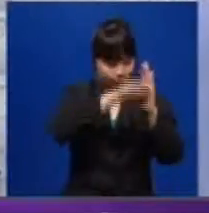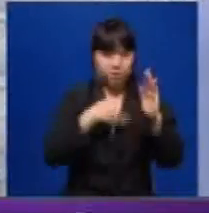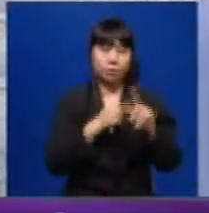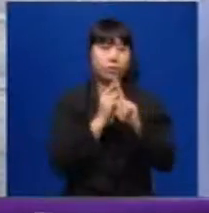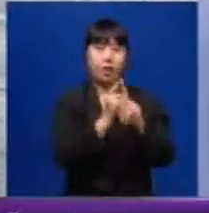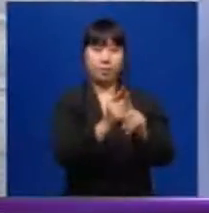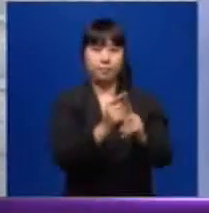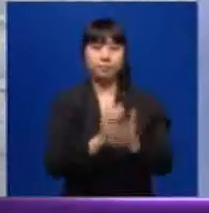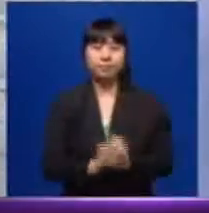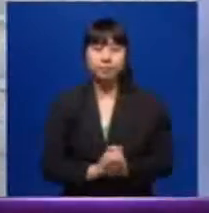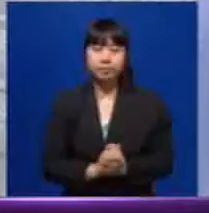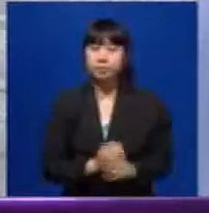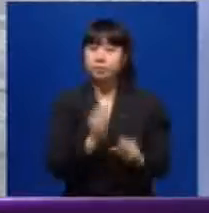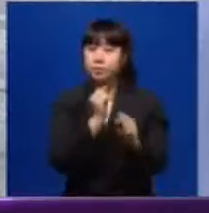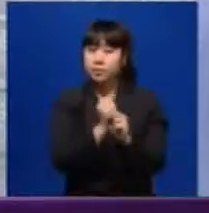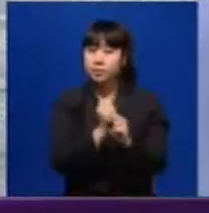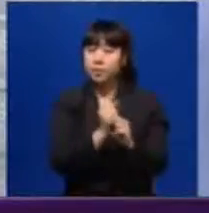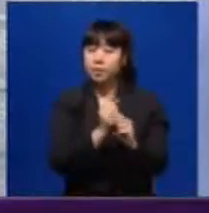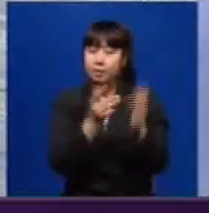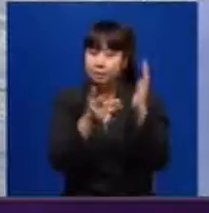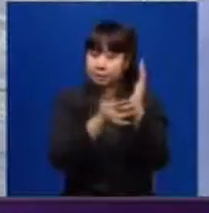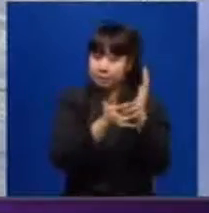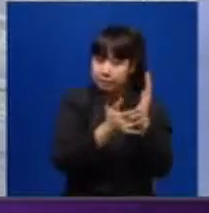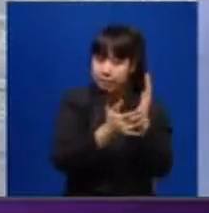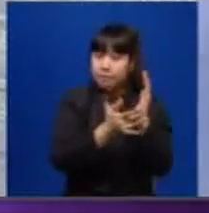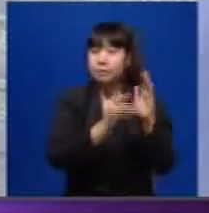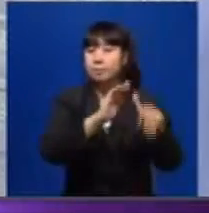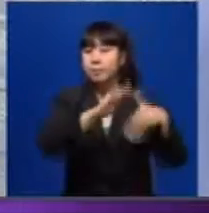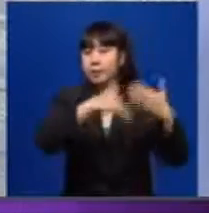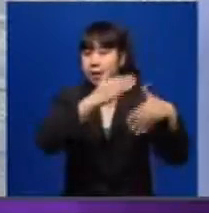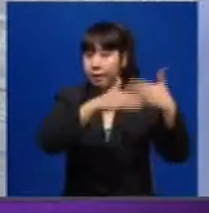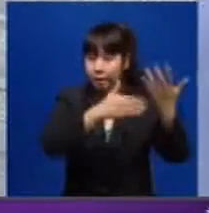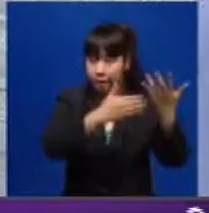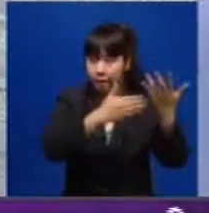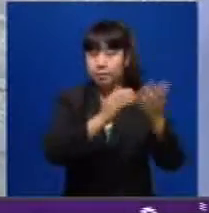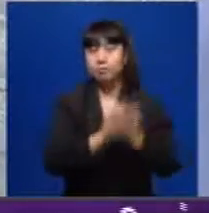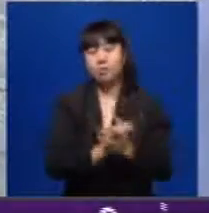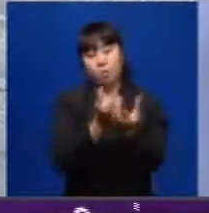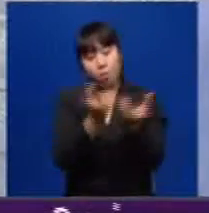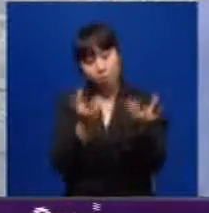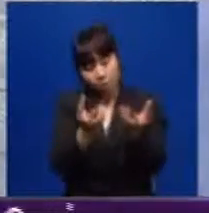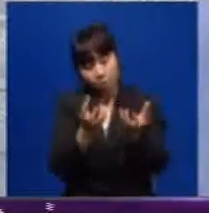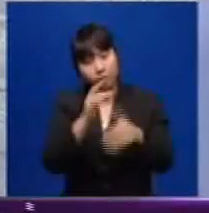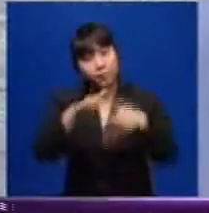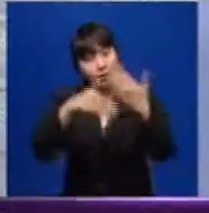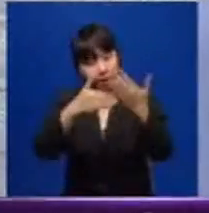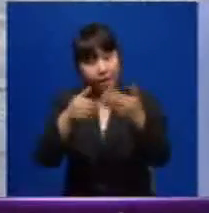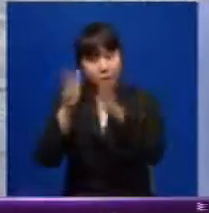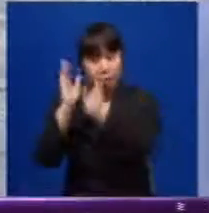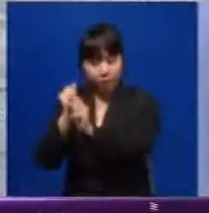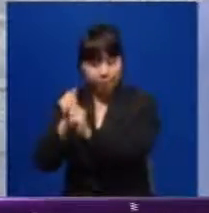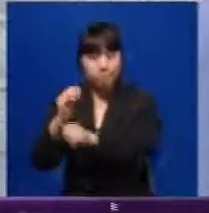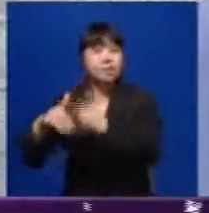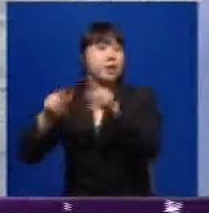ครับทั้งพัฒนาทั้งด้านเทคนิคเทคโนโลยีอุปกรณ์เครื่องไม้เครื่องมือและเจ้าหน้าที่ไปพร้อมกัน